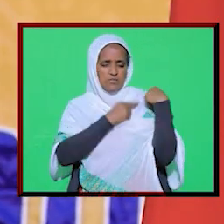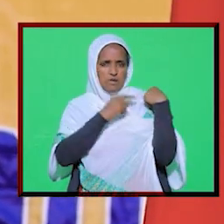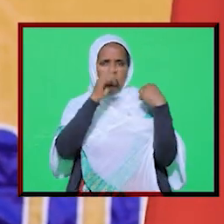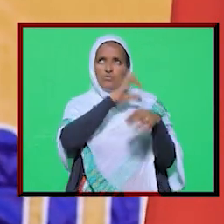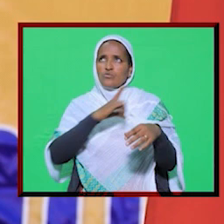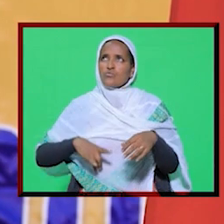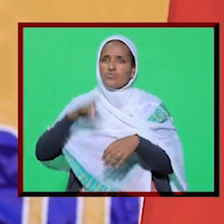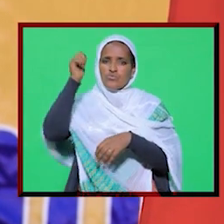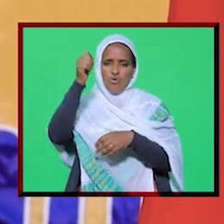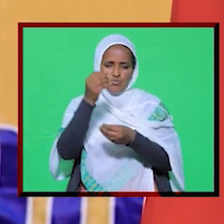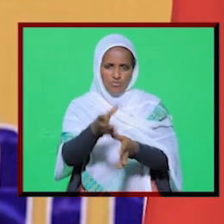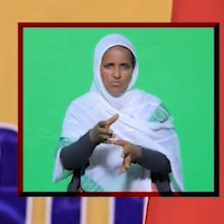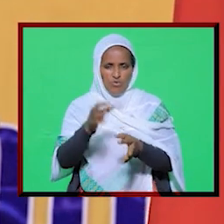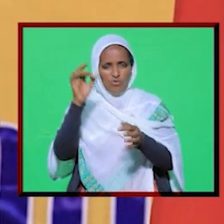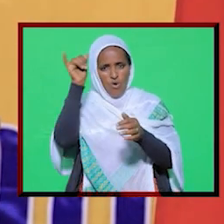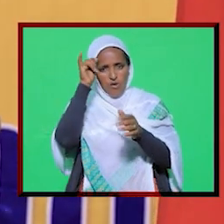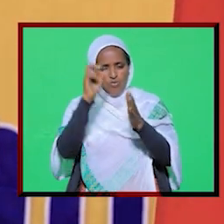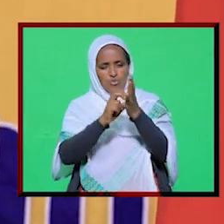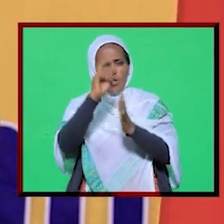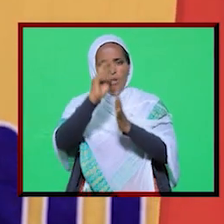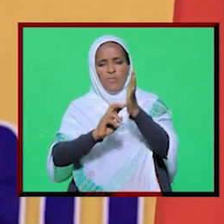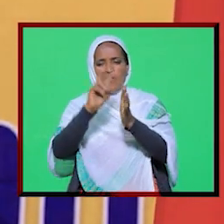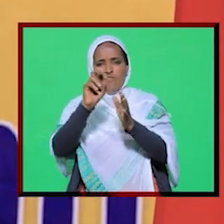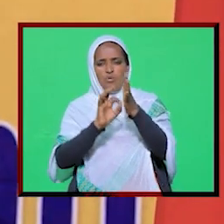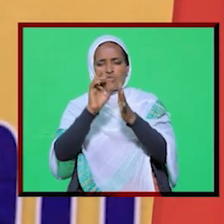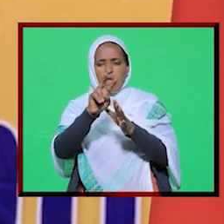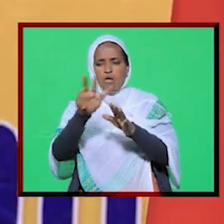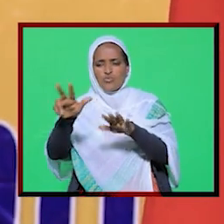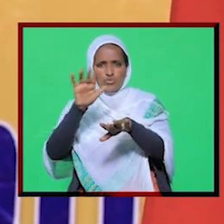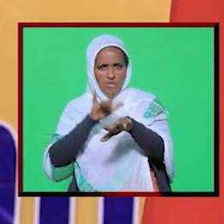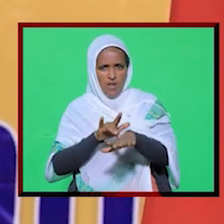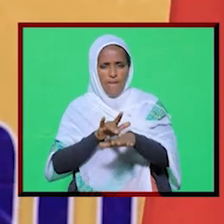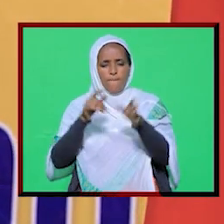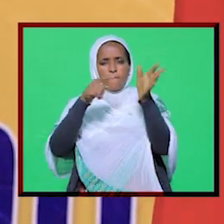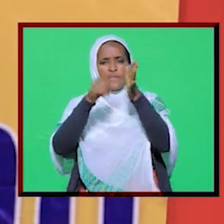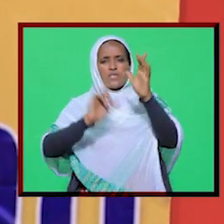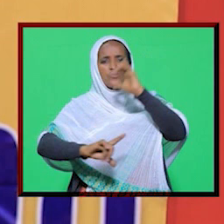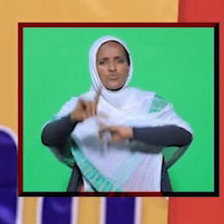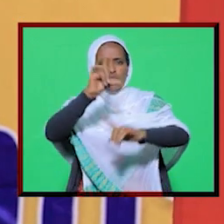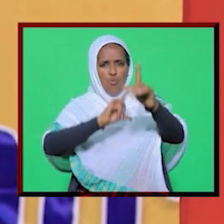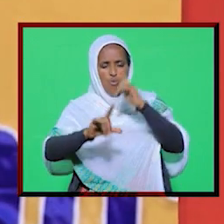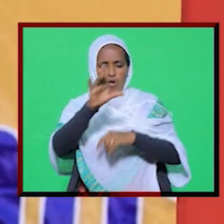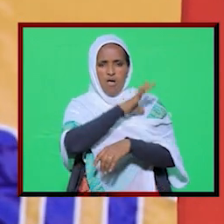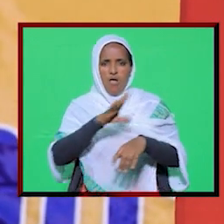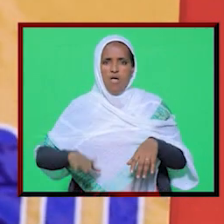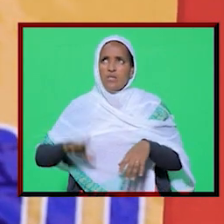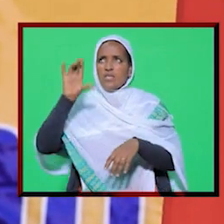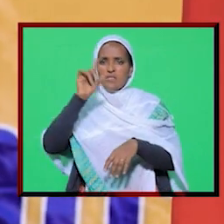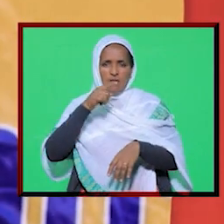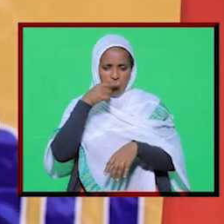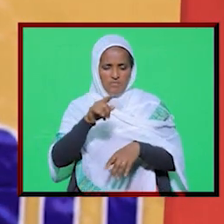ሰጥቷቸዋል ክርስቶስ። ዮሐንስ ወንጌል ምዕራፍ 20 ከቁጥር 23 ላይ በግልጽ ቋንቋ ጌታችን